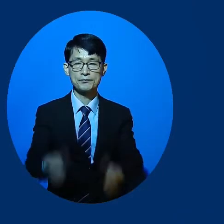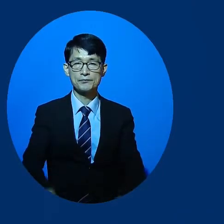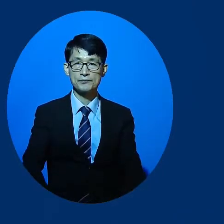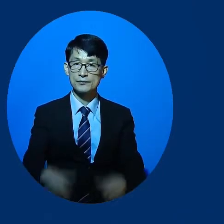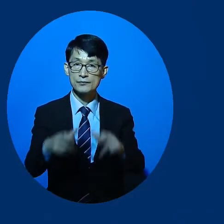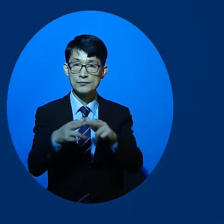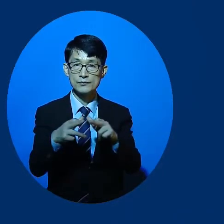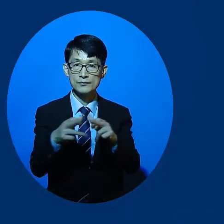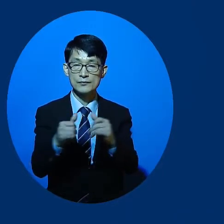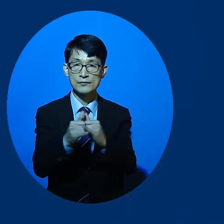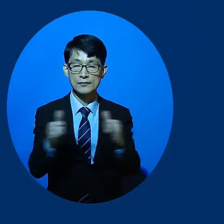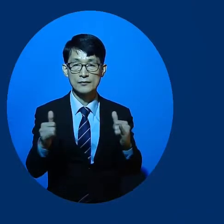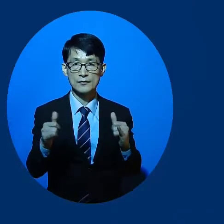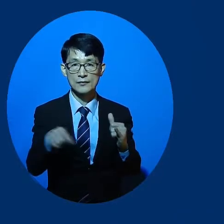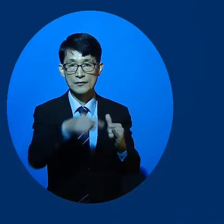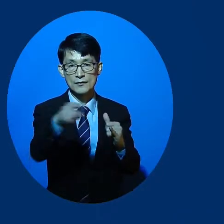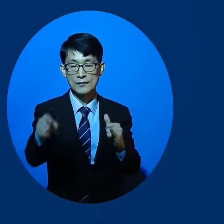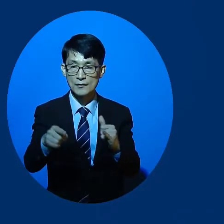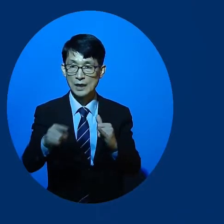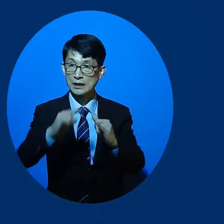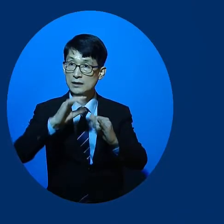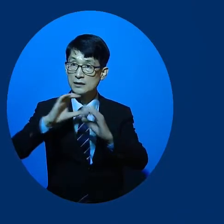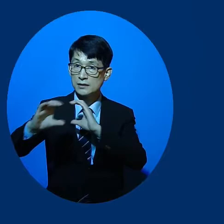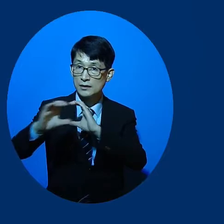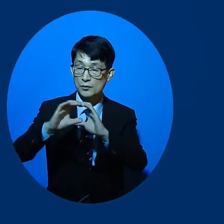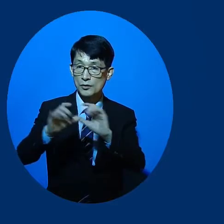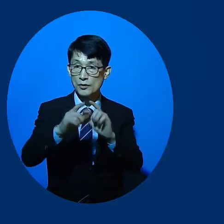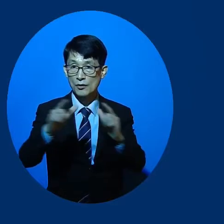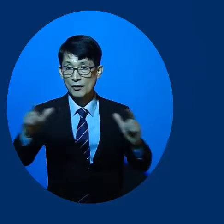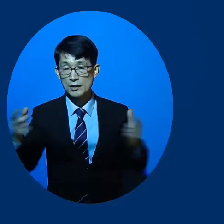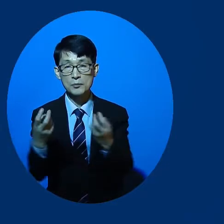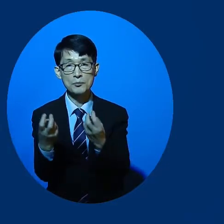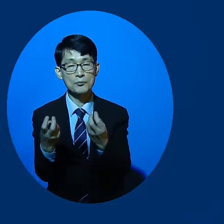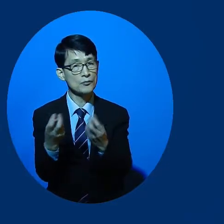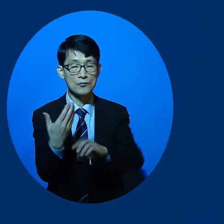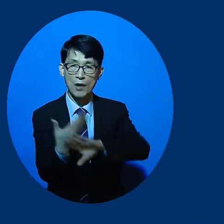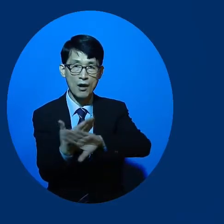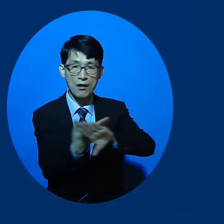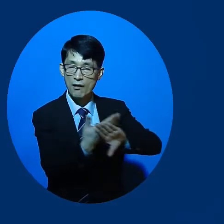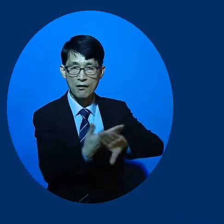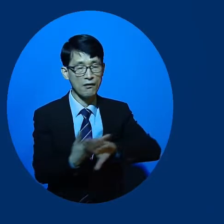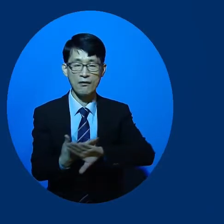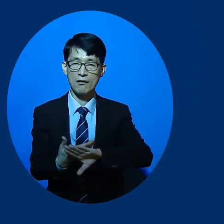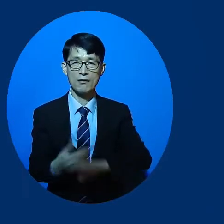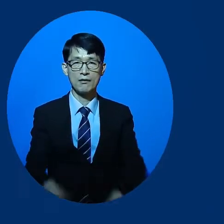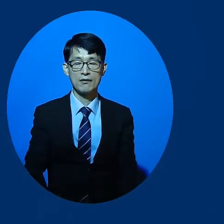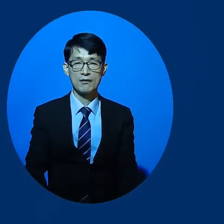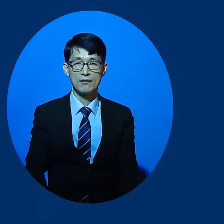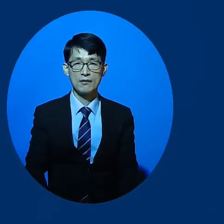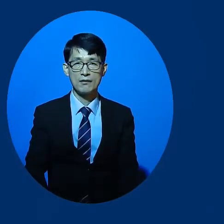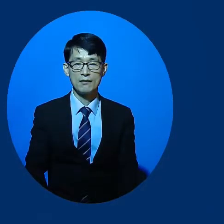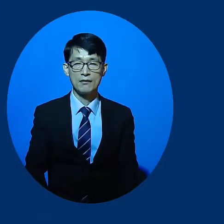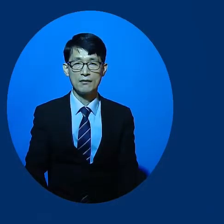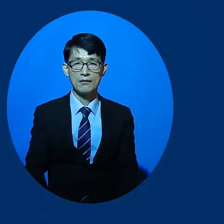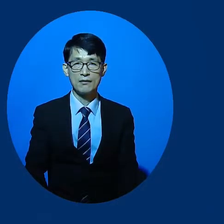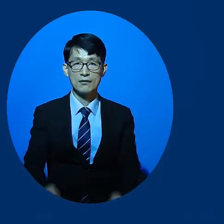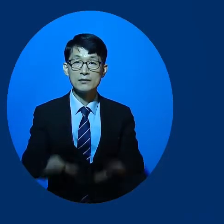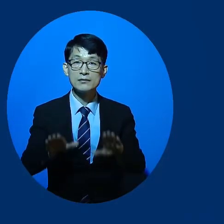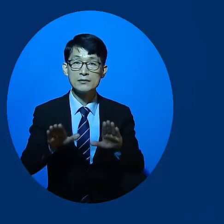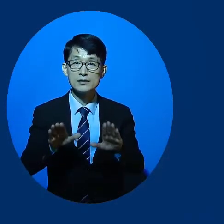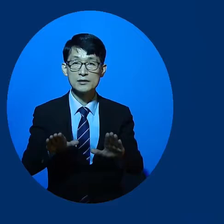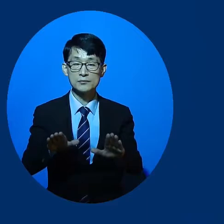장애인들의 의사소통 방법은 각양각색 다양합니다. 그럼에도 불구하고